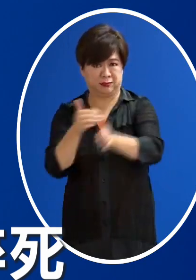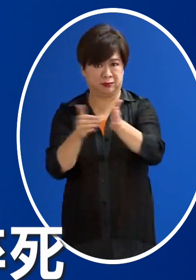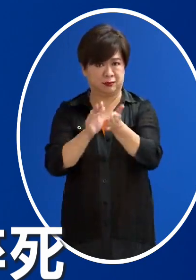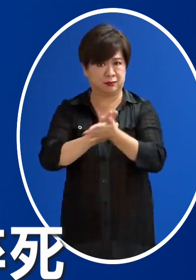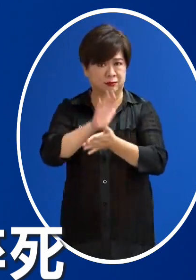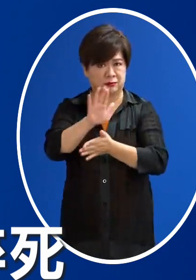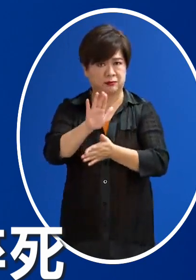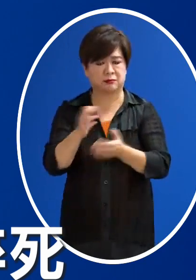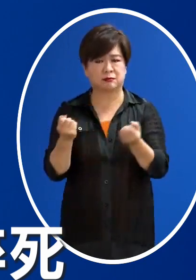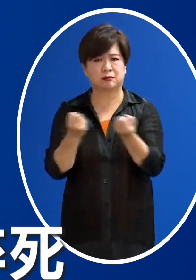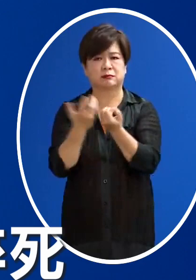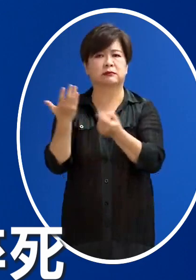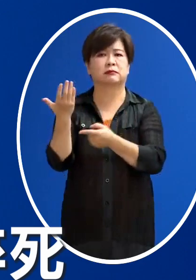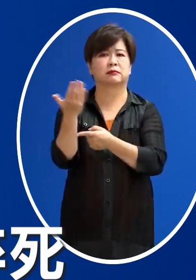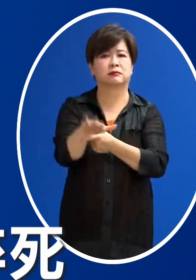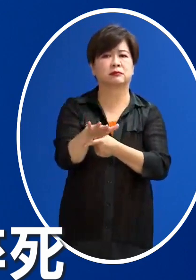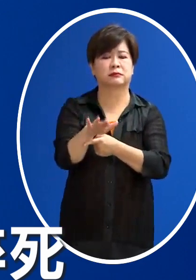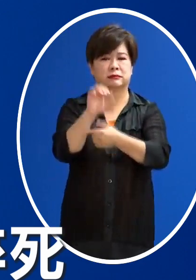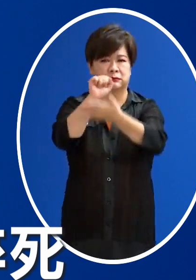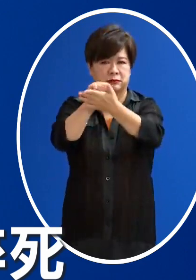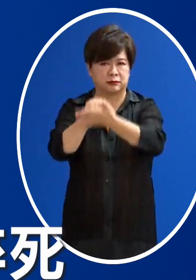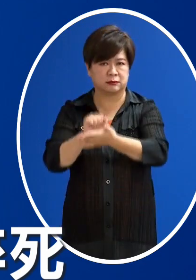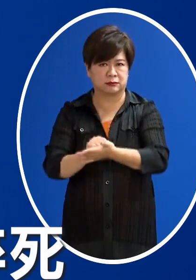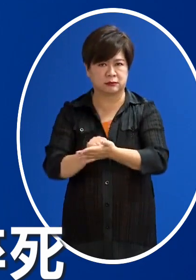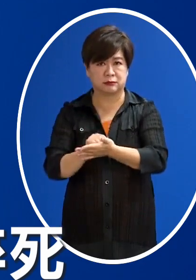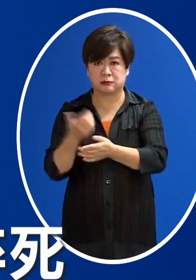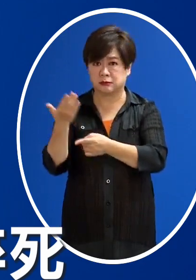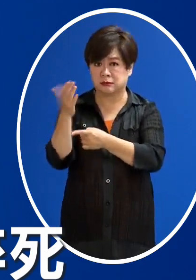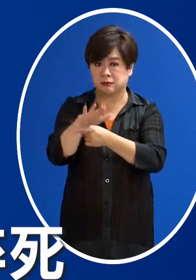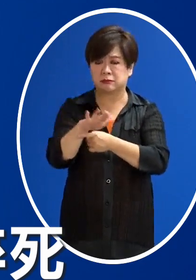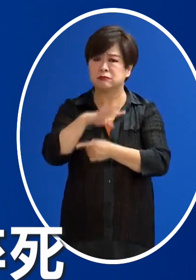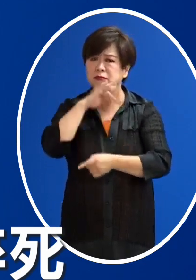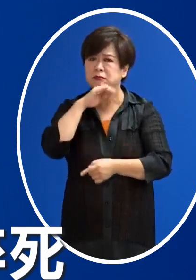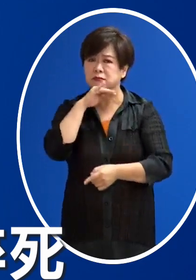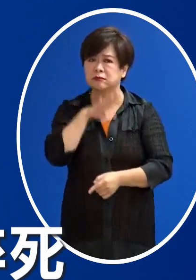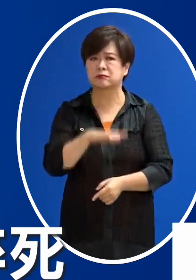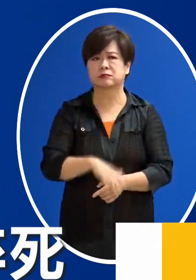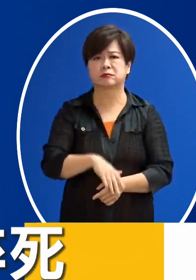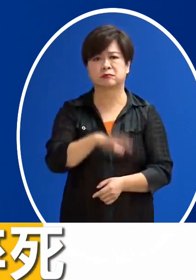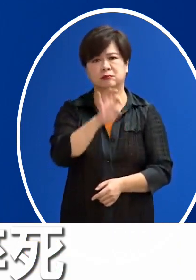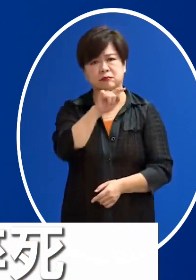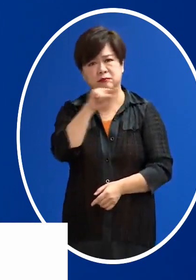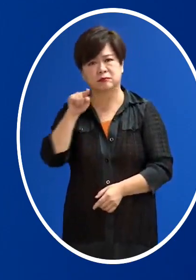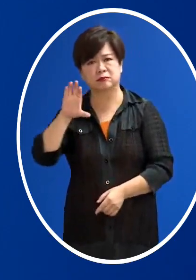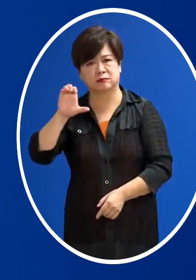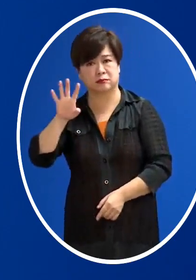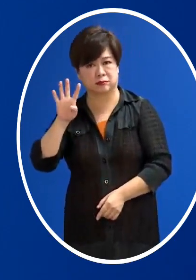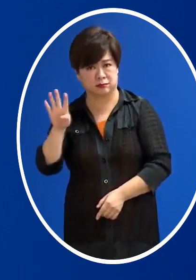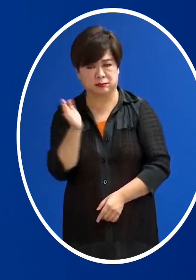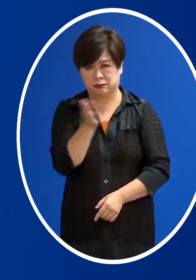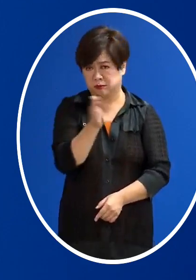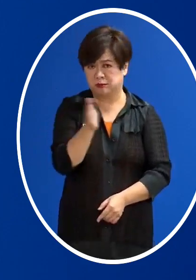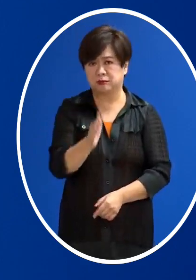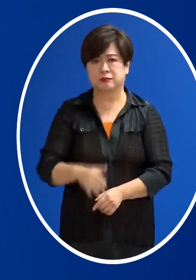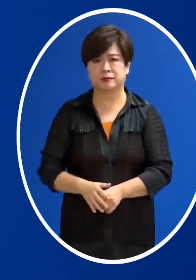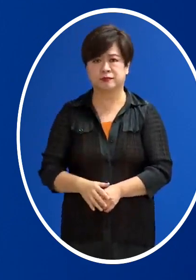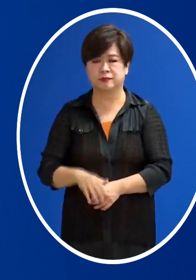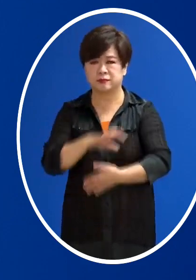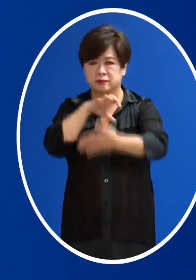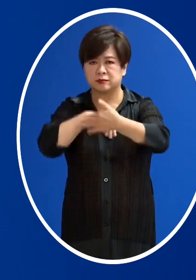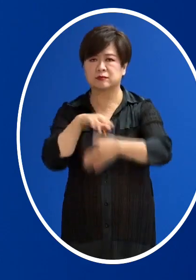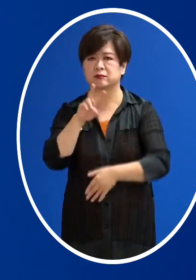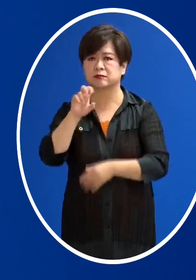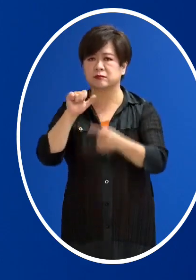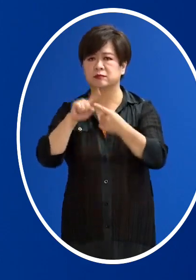后，那发生死亡的不良事件，那死亡的年龄在41岁到94岁之间，那其中有25人